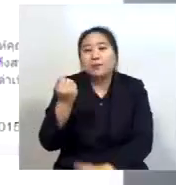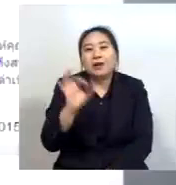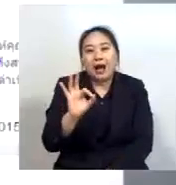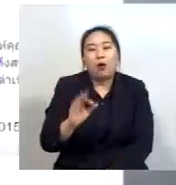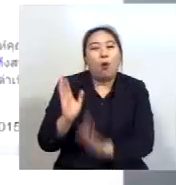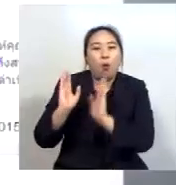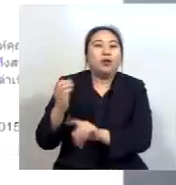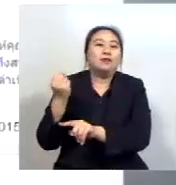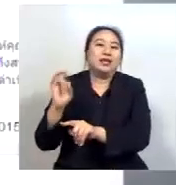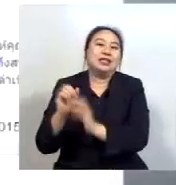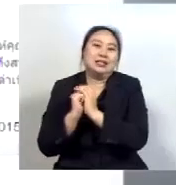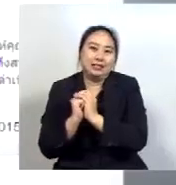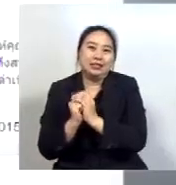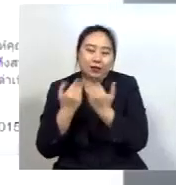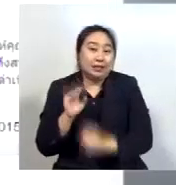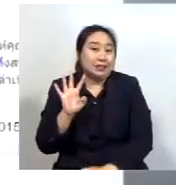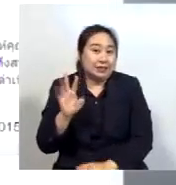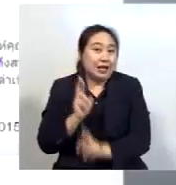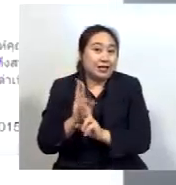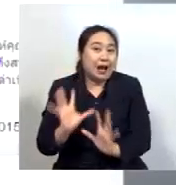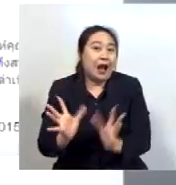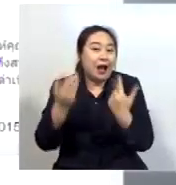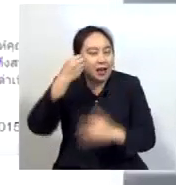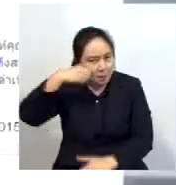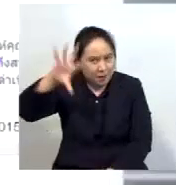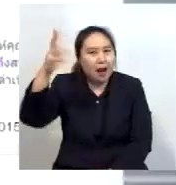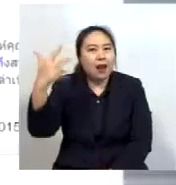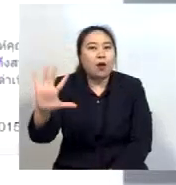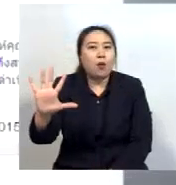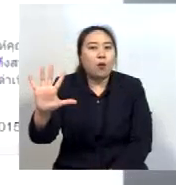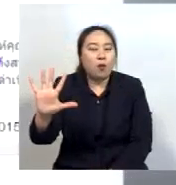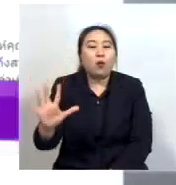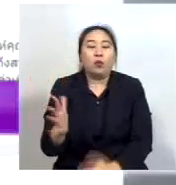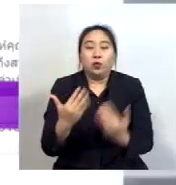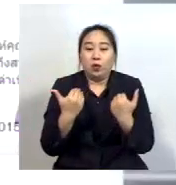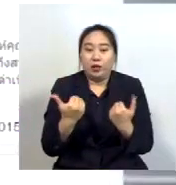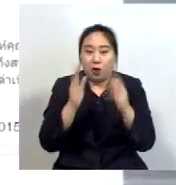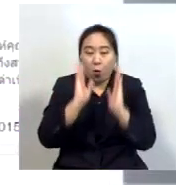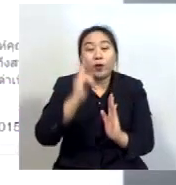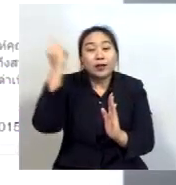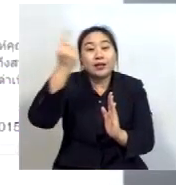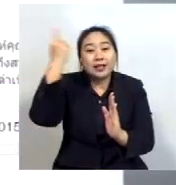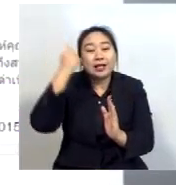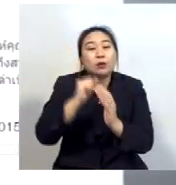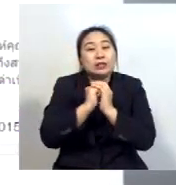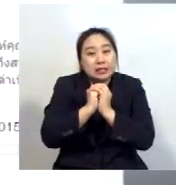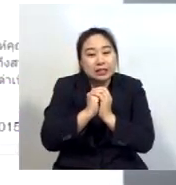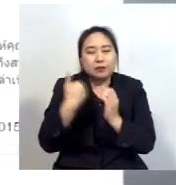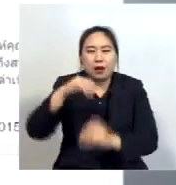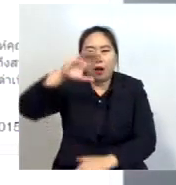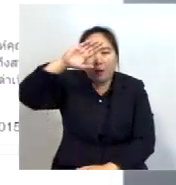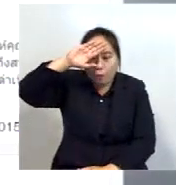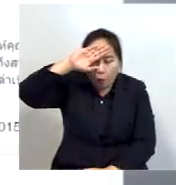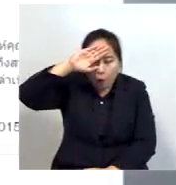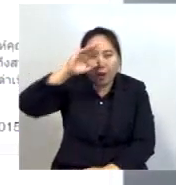จีนตอนนี้4คนได้รับการรักษาจนหายและเดินทางกลับบ้านได้แล้วในระหว่างที่นักท่องเที่ยวจีนมีอาการป่วยและเข้ารับ